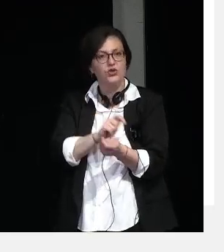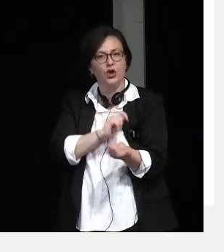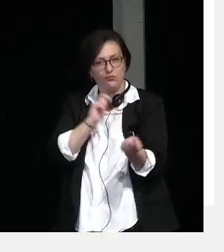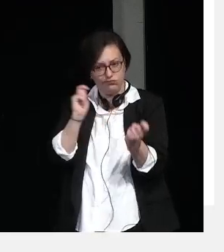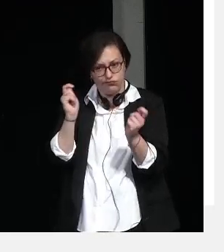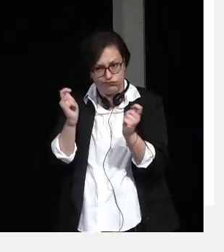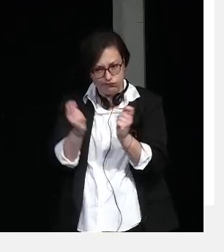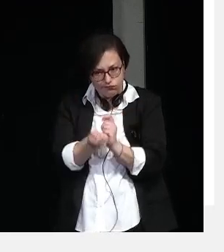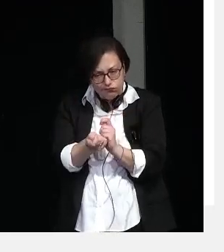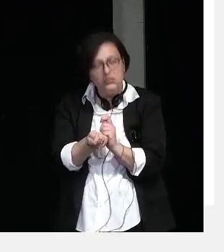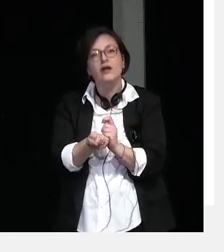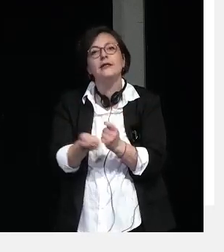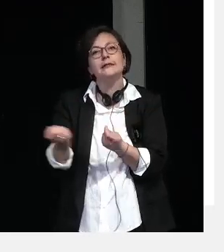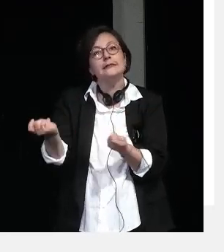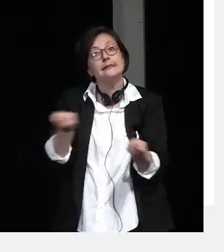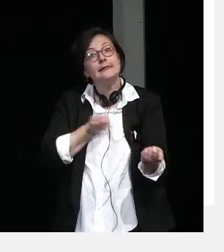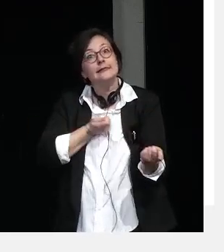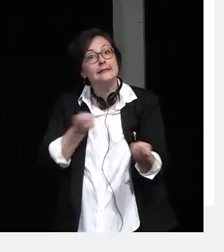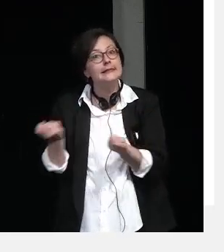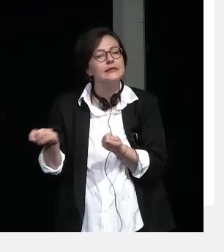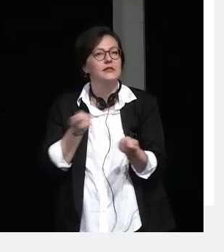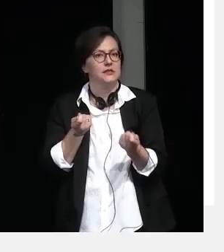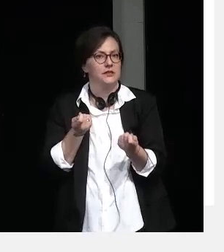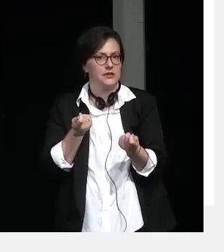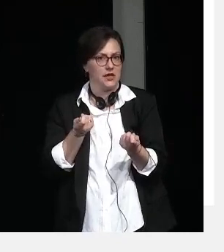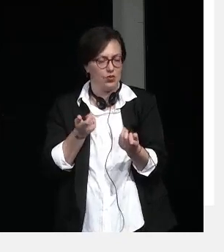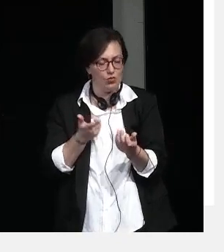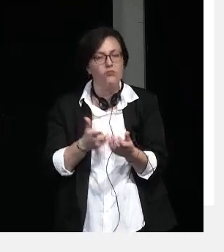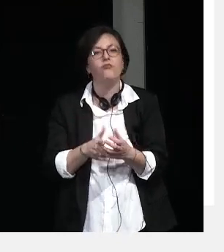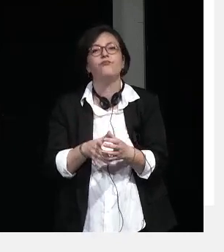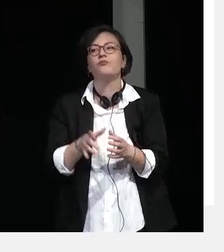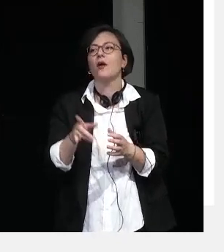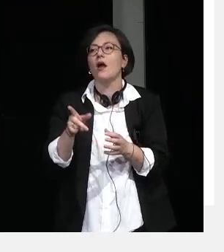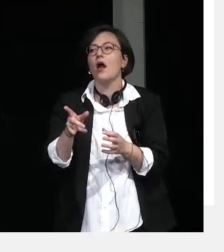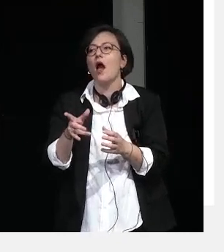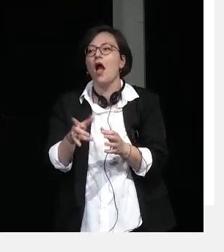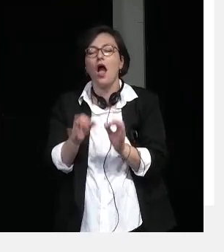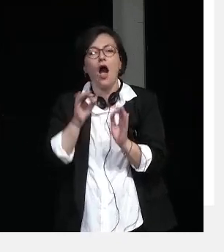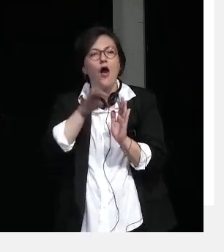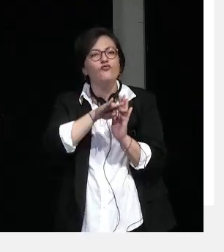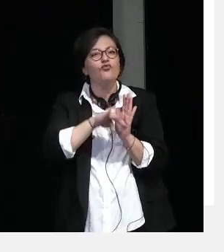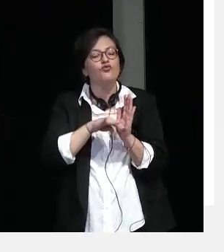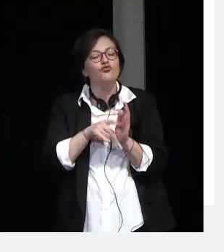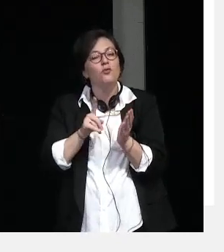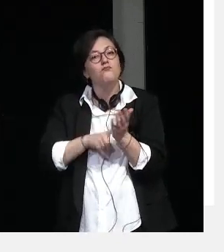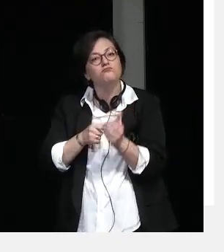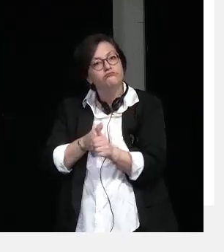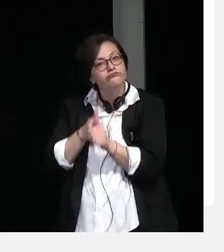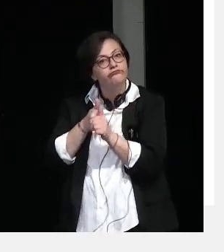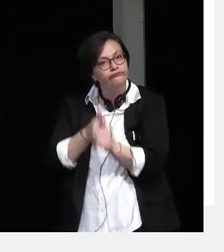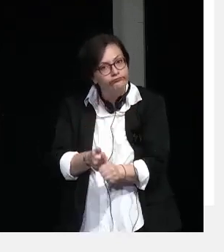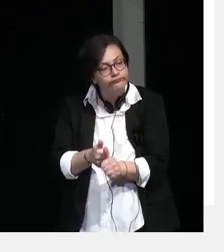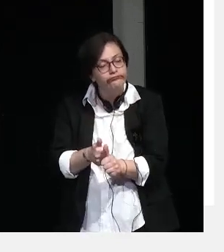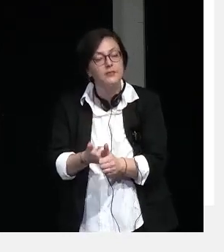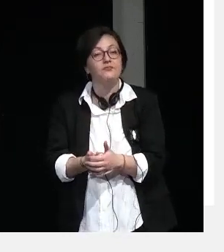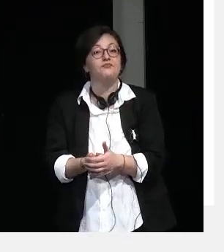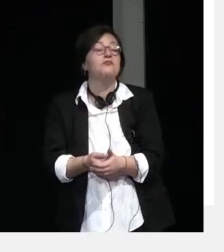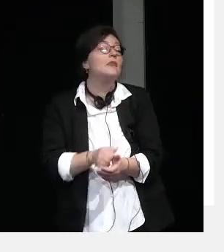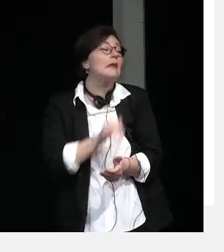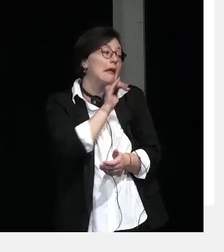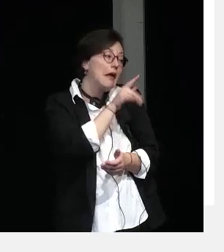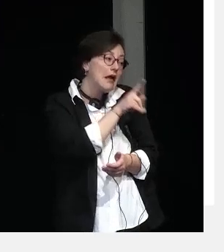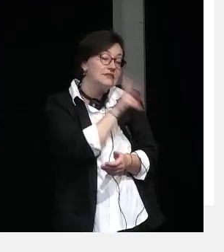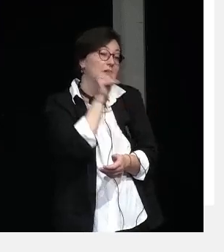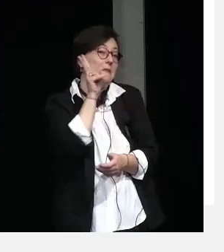σας το λέω γιατί μας πρέπει να αρχίσετε ήδη να το σχεδιάζετε. Αυτό που λέτε, που φαντάζομαι είναι η δική σας προσωπική εμπειρία